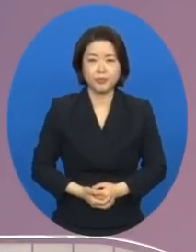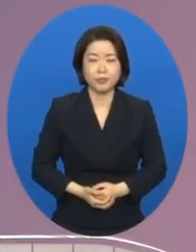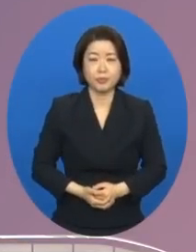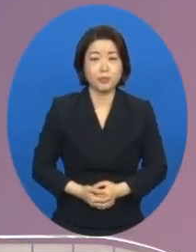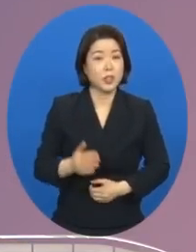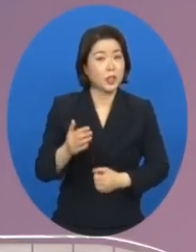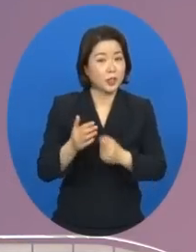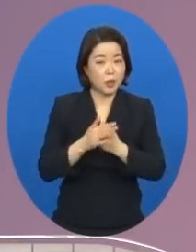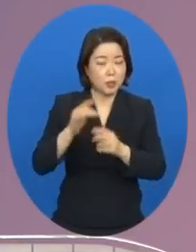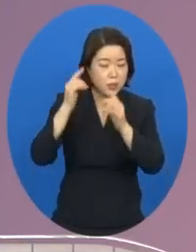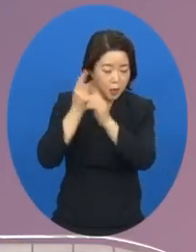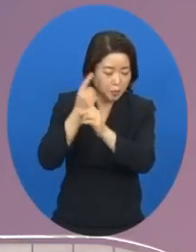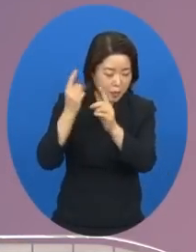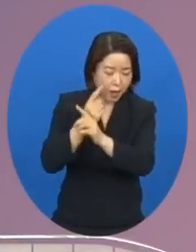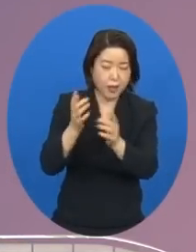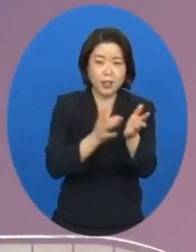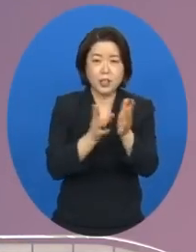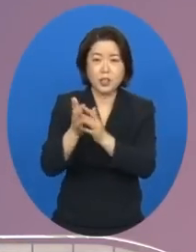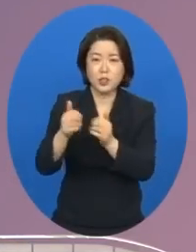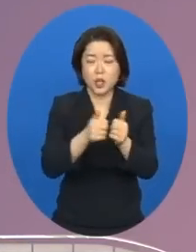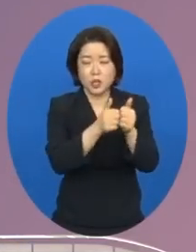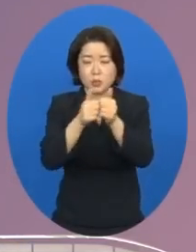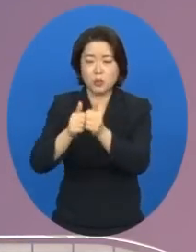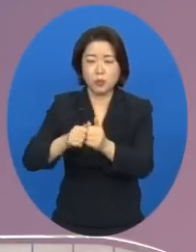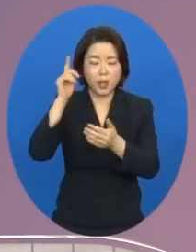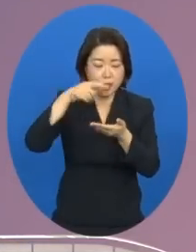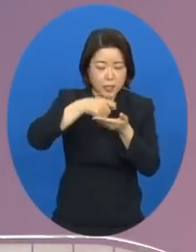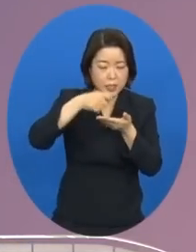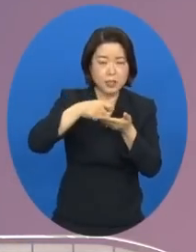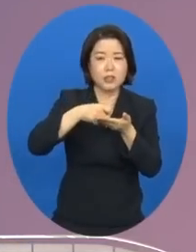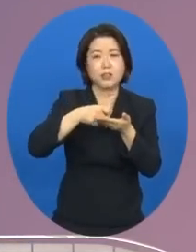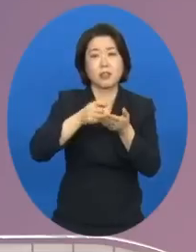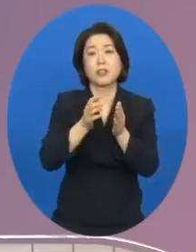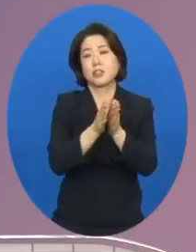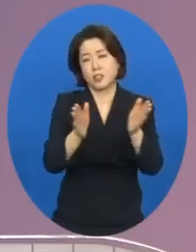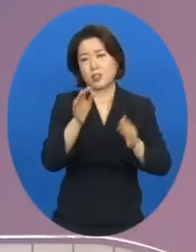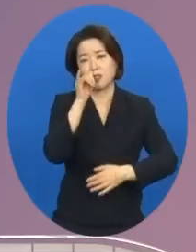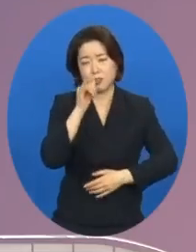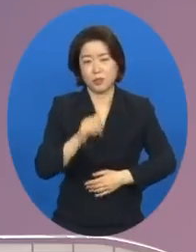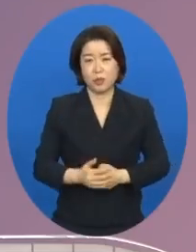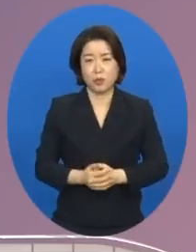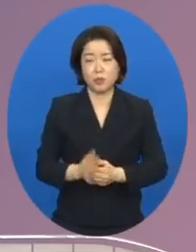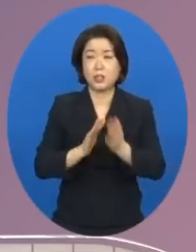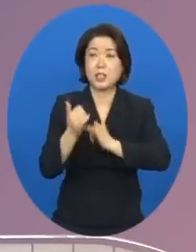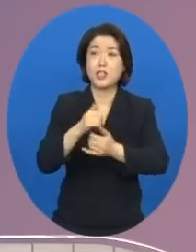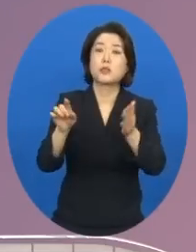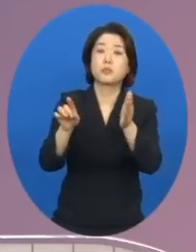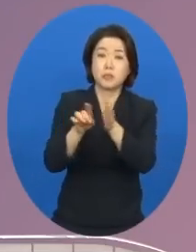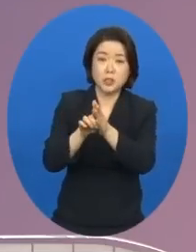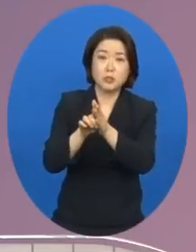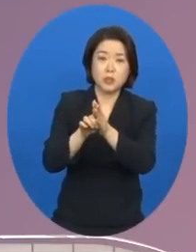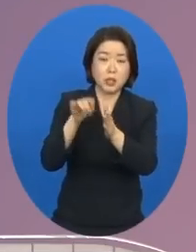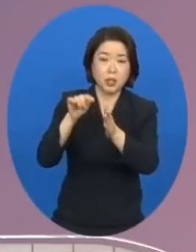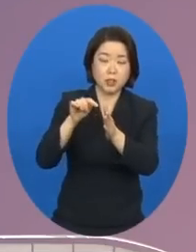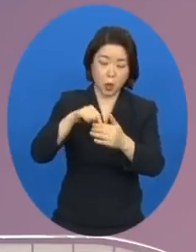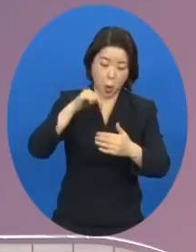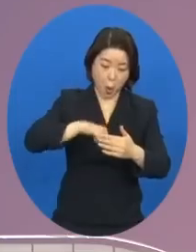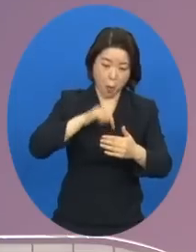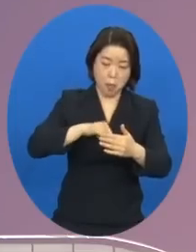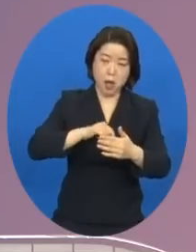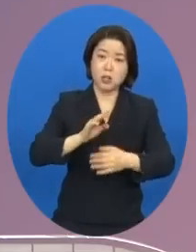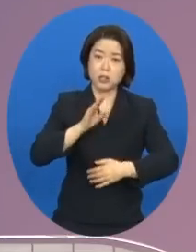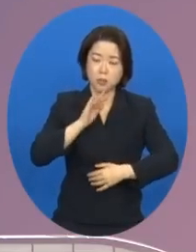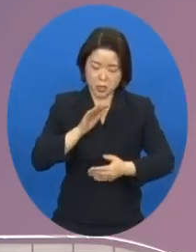그래서 매일 예수 동행 일기를 쓰게 된 겁니다. 예수님 믿습니다. 그건 마음으로부터